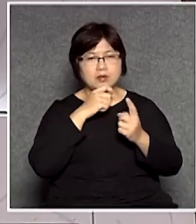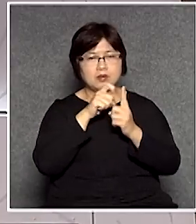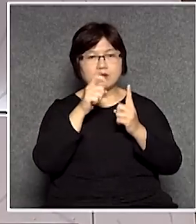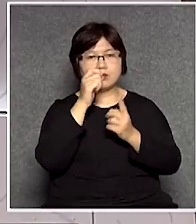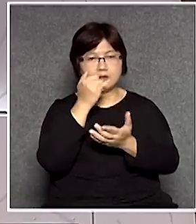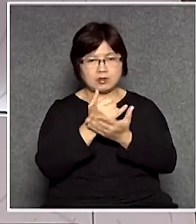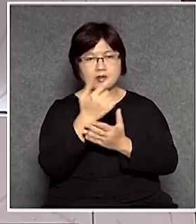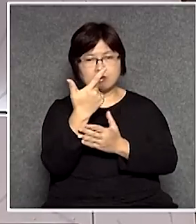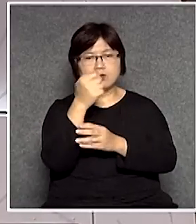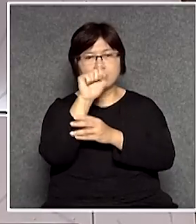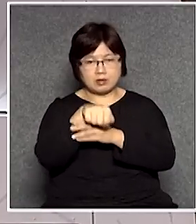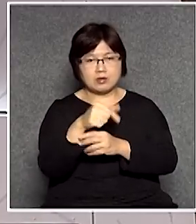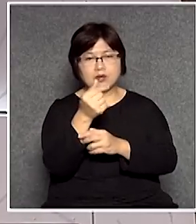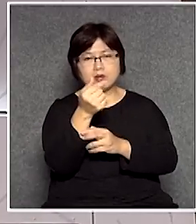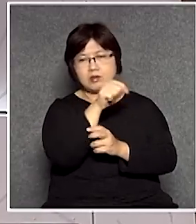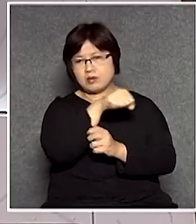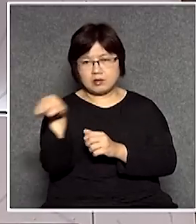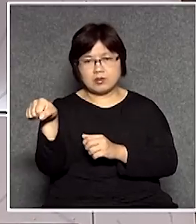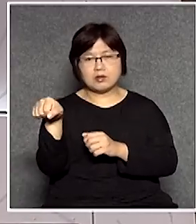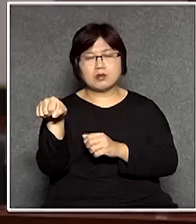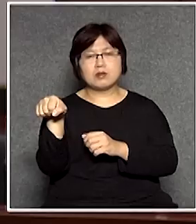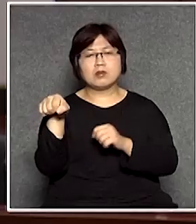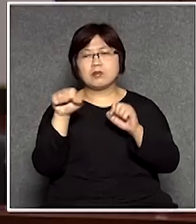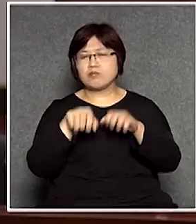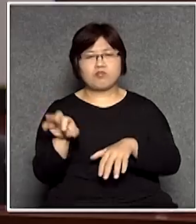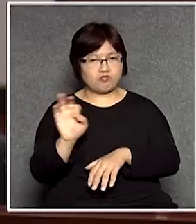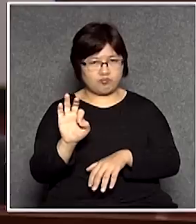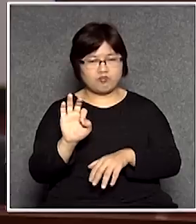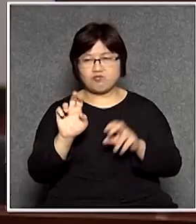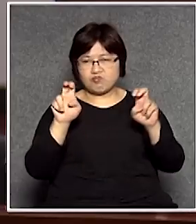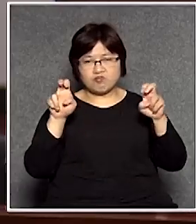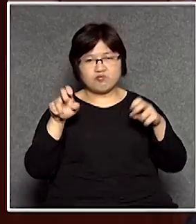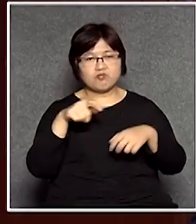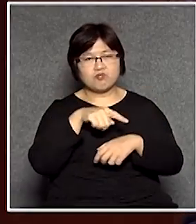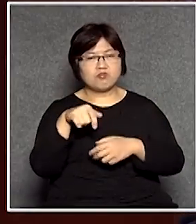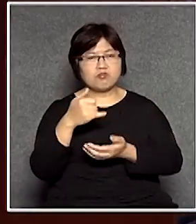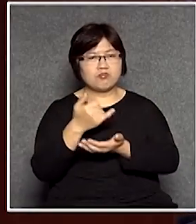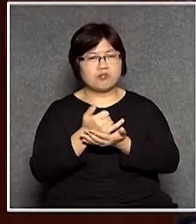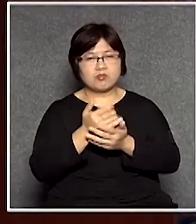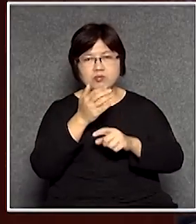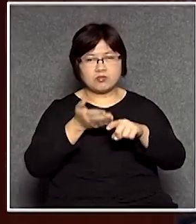8位贊成，10位反對，無人棄權。議題未獲得兩部分在席委員